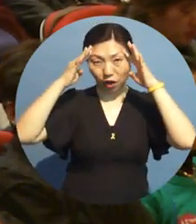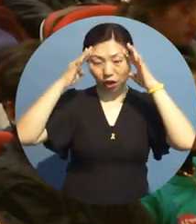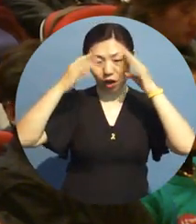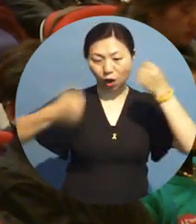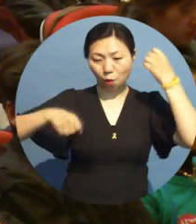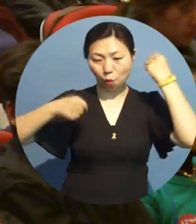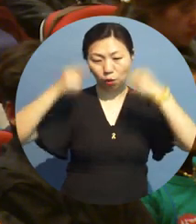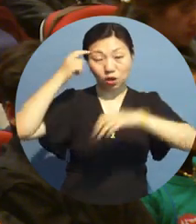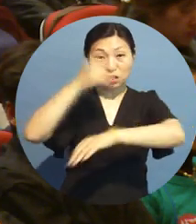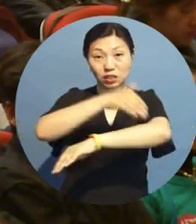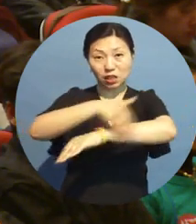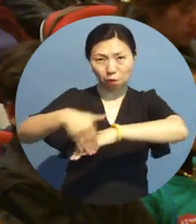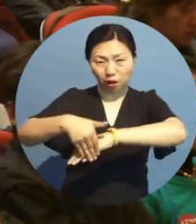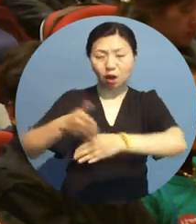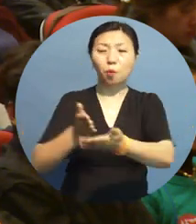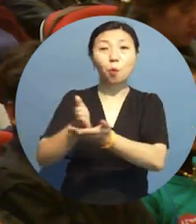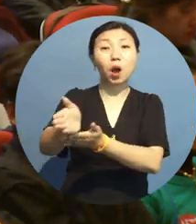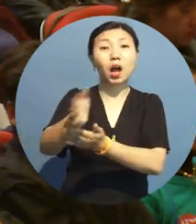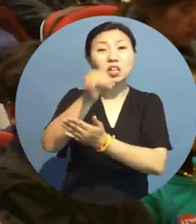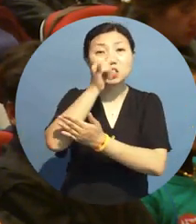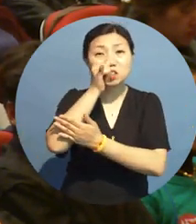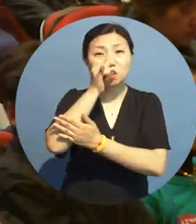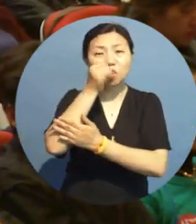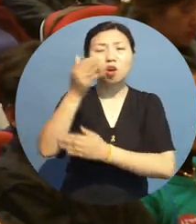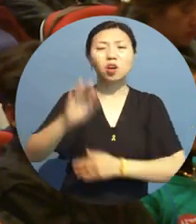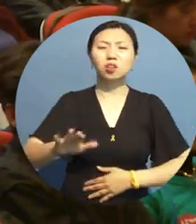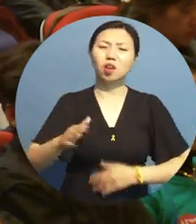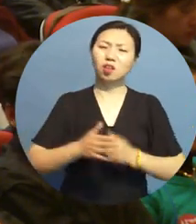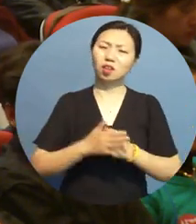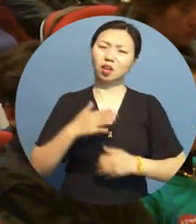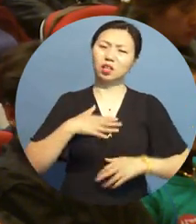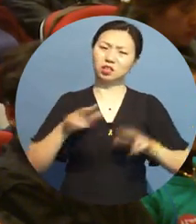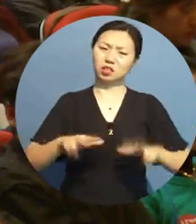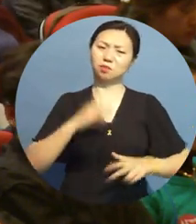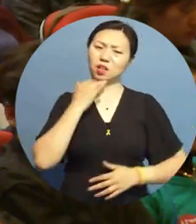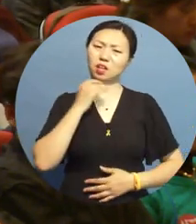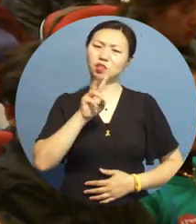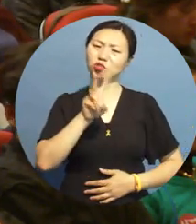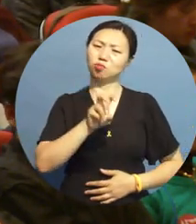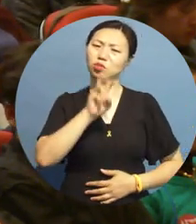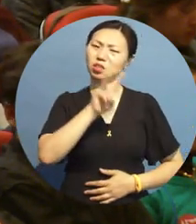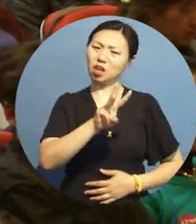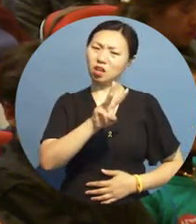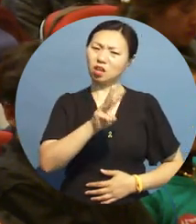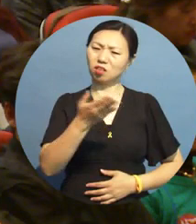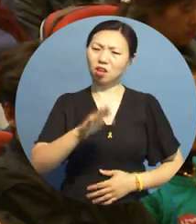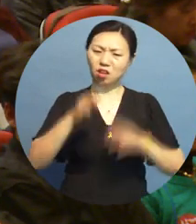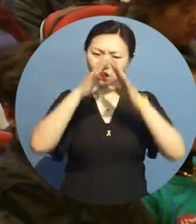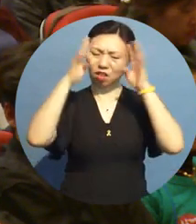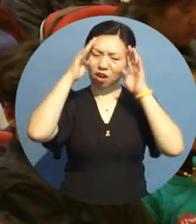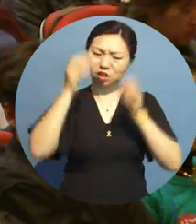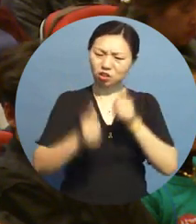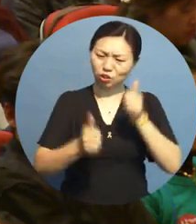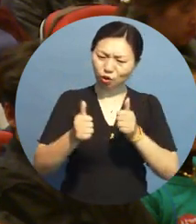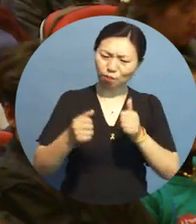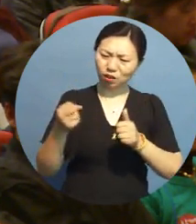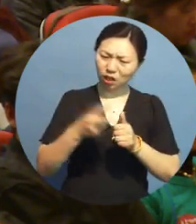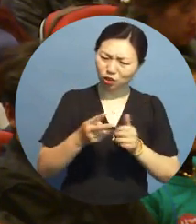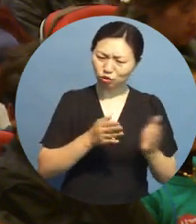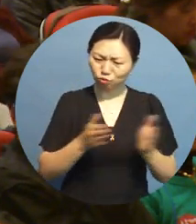예대가 있더라고요. 근데 제가 지금 23살인데 지금 다시 수능을 준비하면 24살이고 들어갈